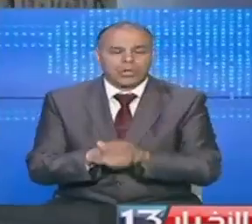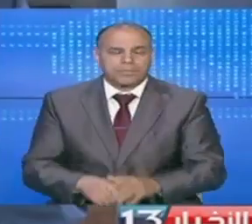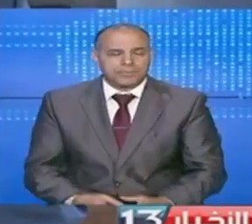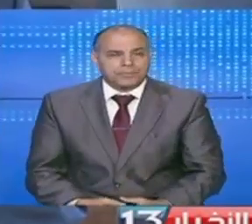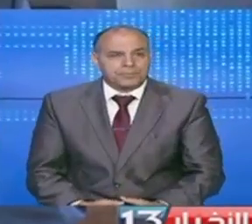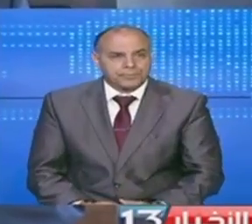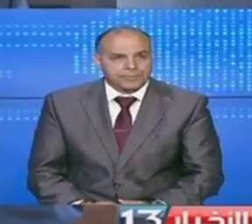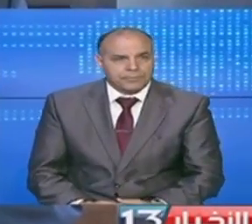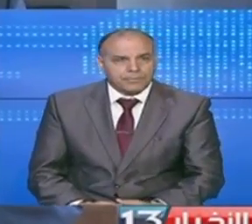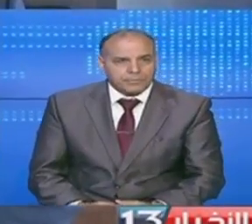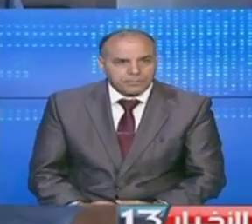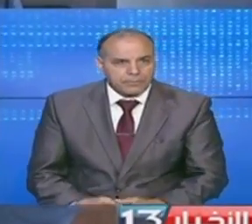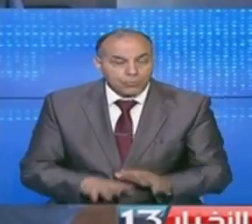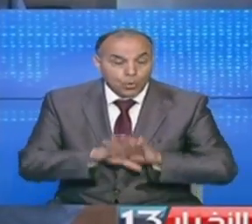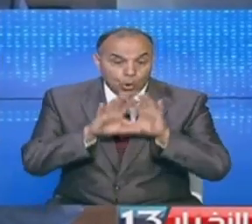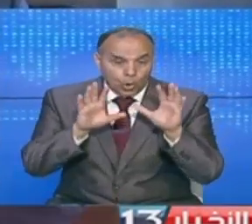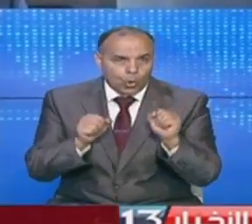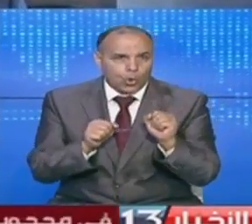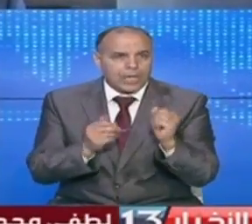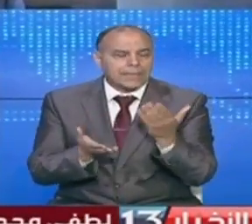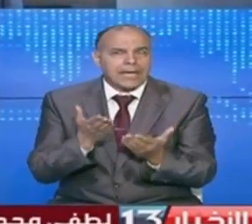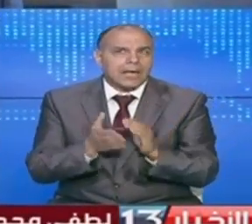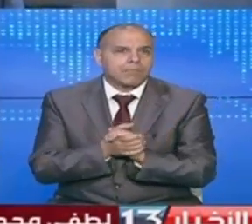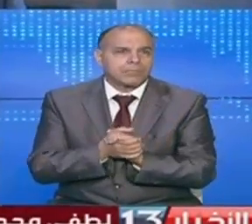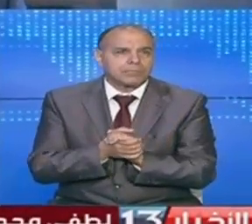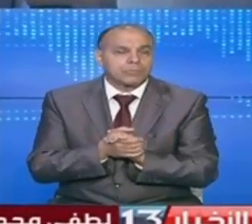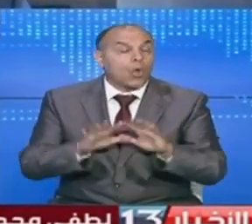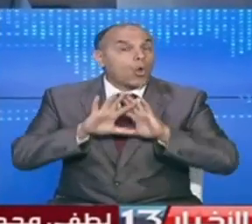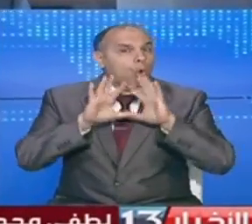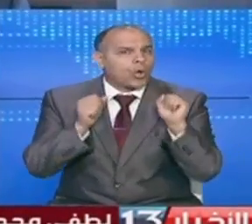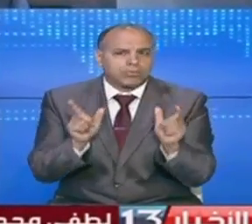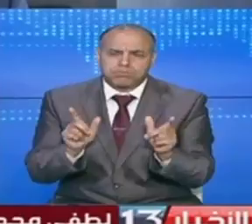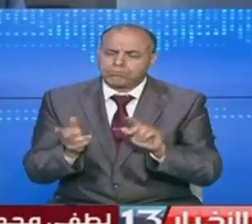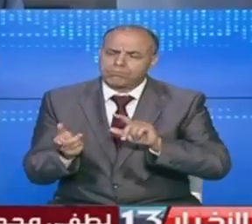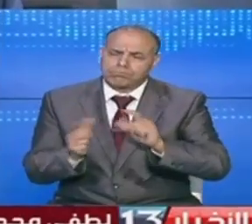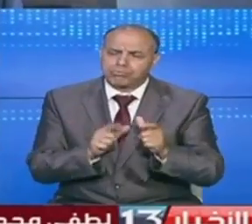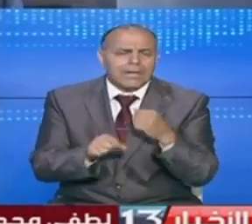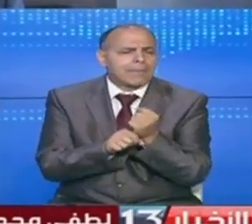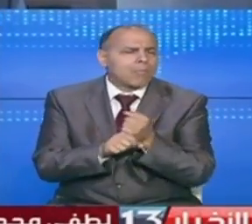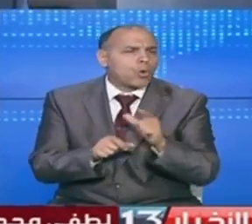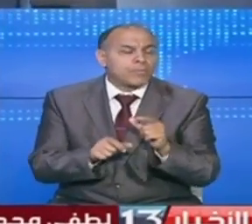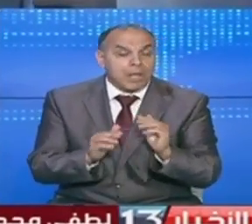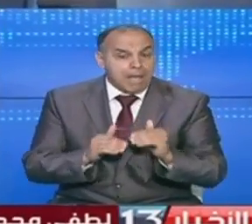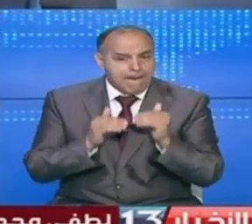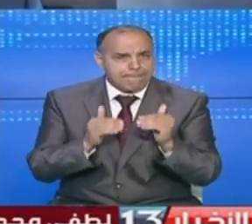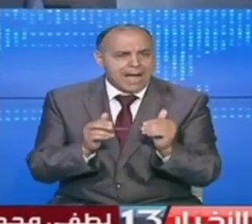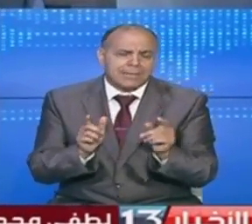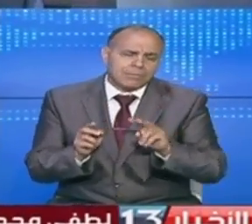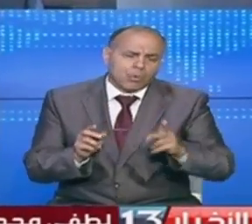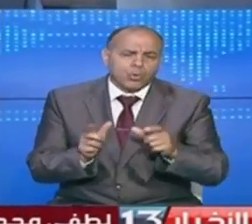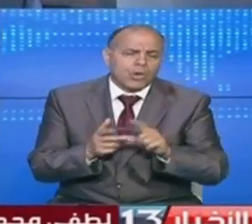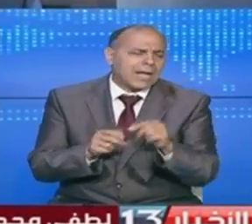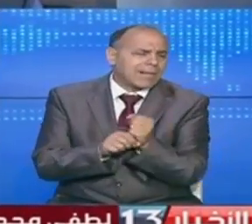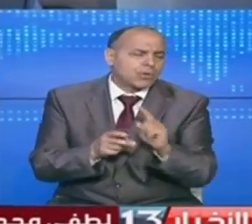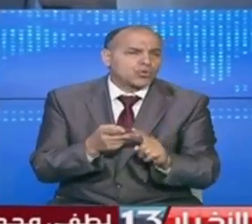دليل عام يشمل اه تقريبا كل القطاعات والامس وبعض القطاعات الاخرى هي